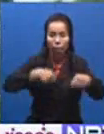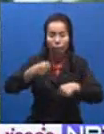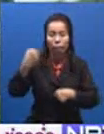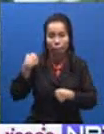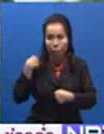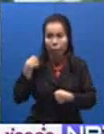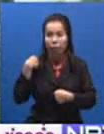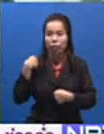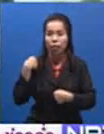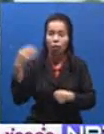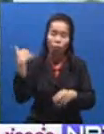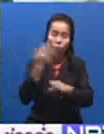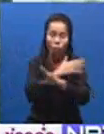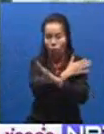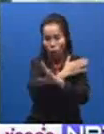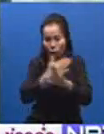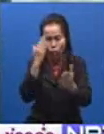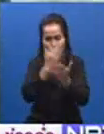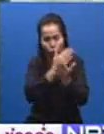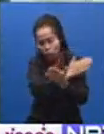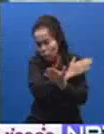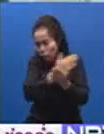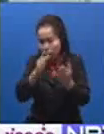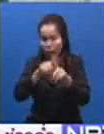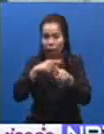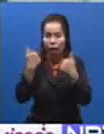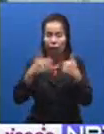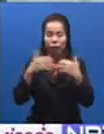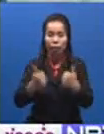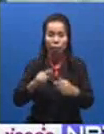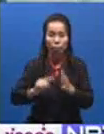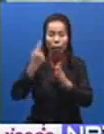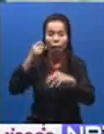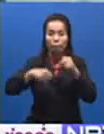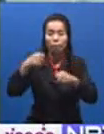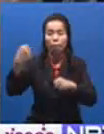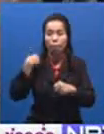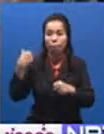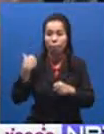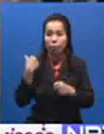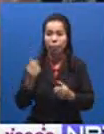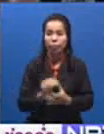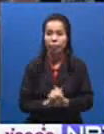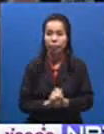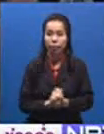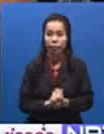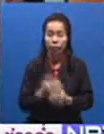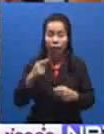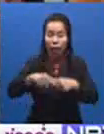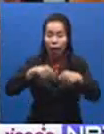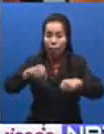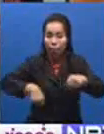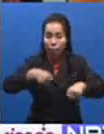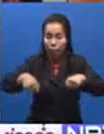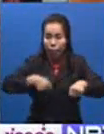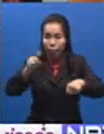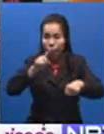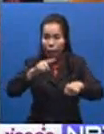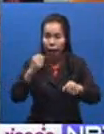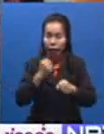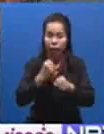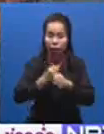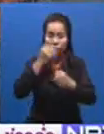รอบหลายปีเลยจากเด็กๆที่เคยหัดแล้วก็ไม่ได้ปั่นจักรยานกันอีกนะคะ จักรยานที่เข้าร่วมกิจกรรมใน